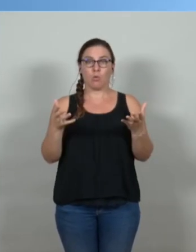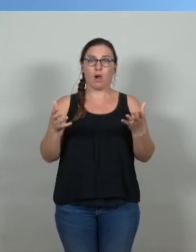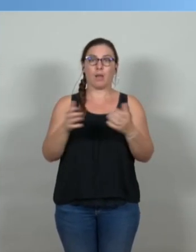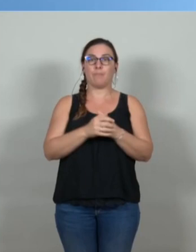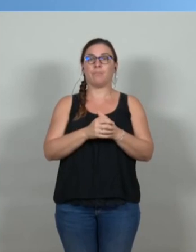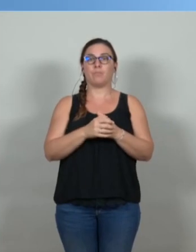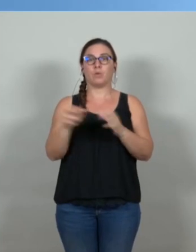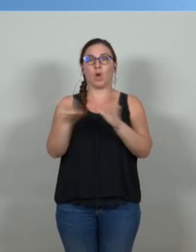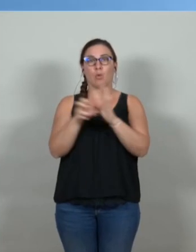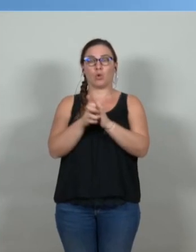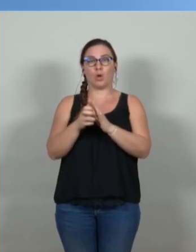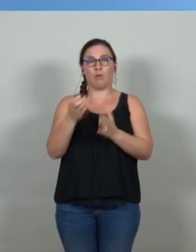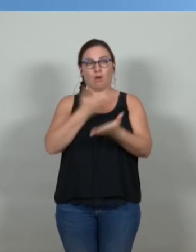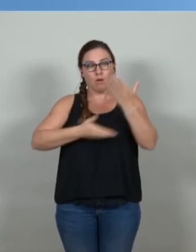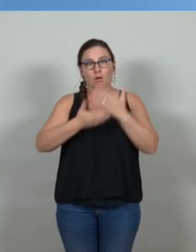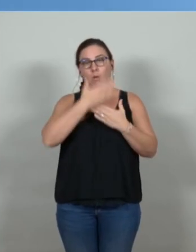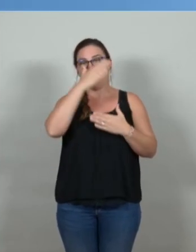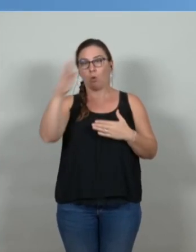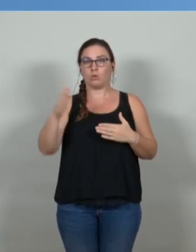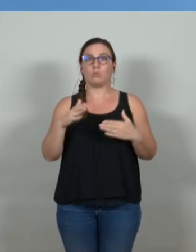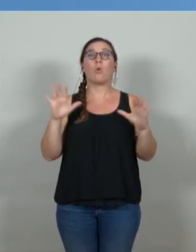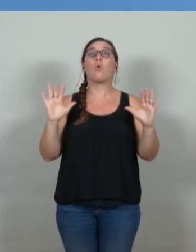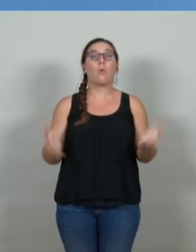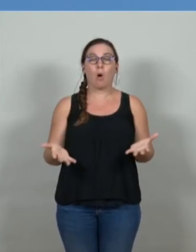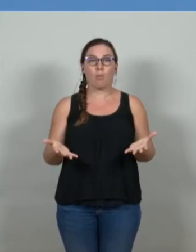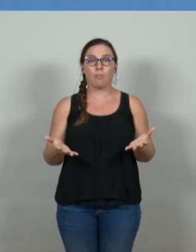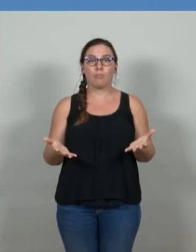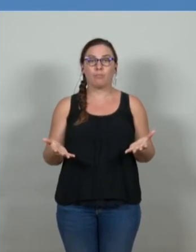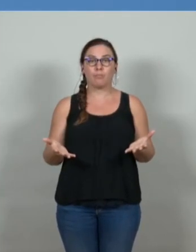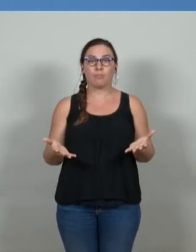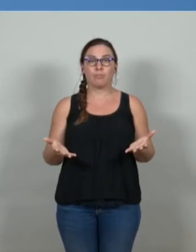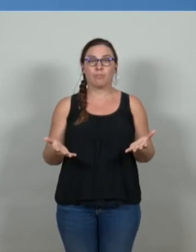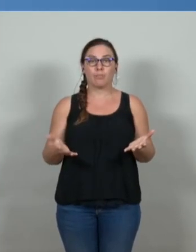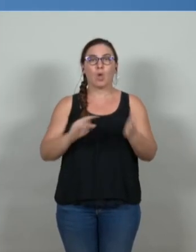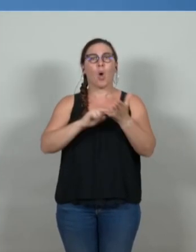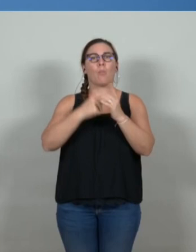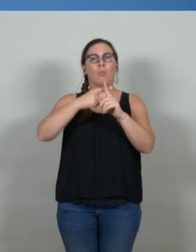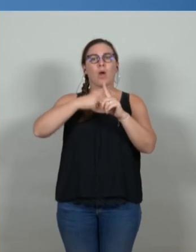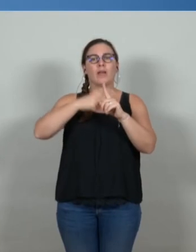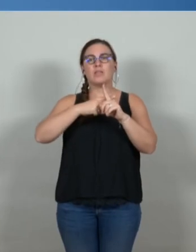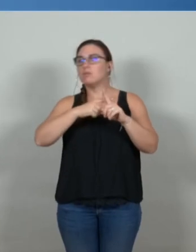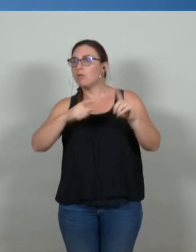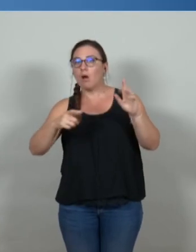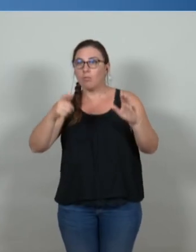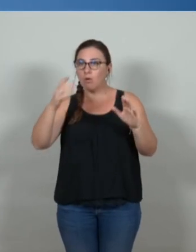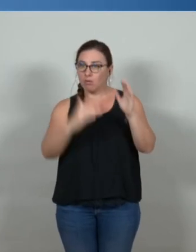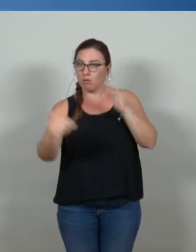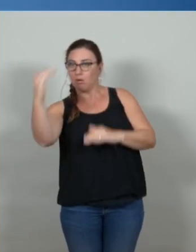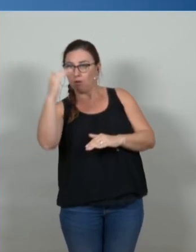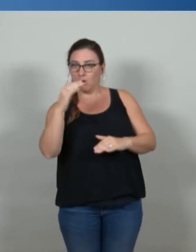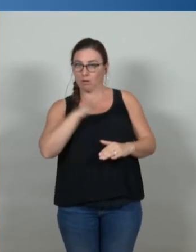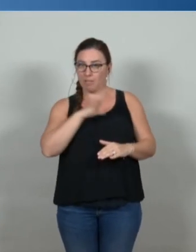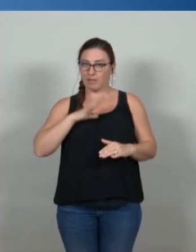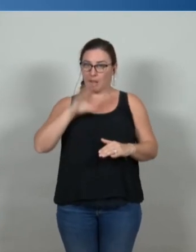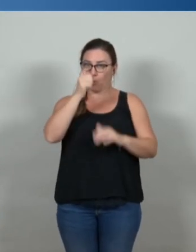et donc désormais nous parlons toujours du comment si nous augmentons le point d'indice je crois qu'il y a une surenchère de la première adjointe